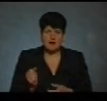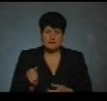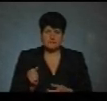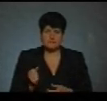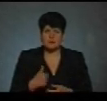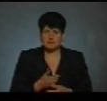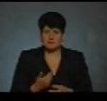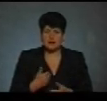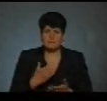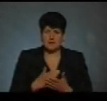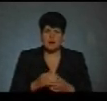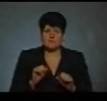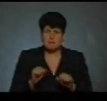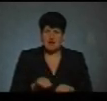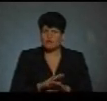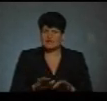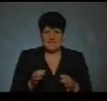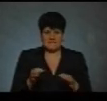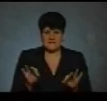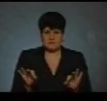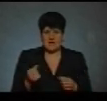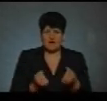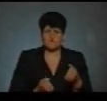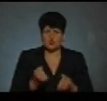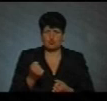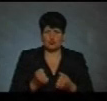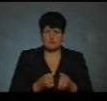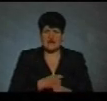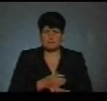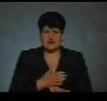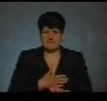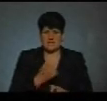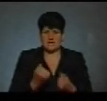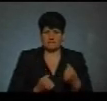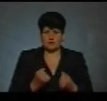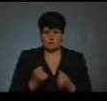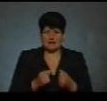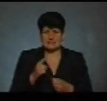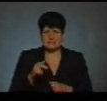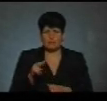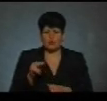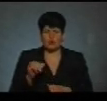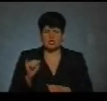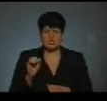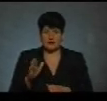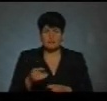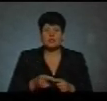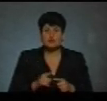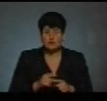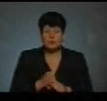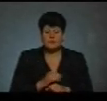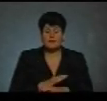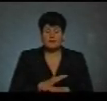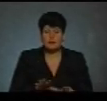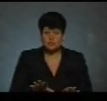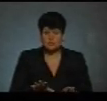ми маємо право не випускати автомобілі, приватні автомобілі з Почаєва. Тому ми цього робити не будемо.